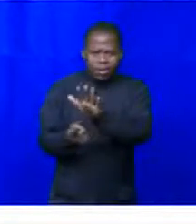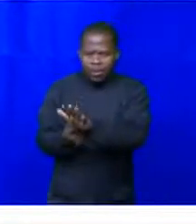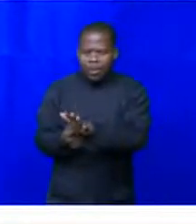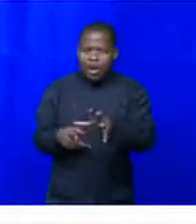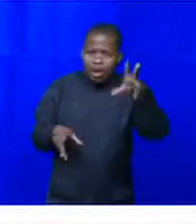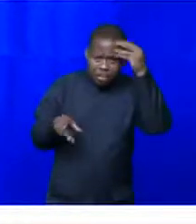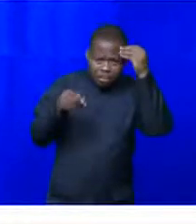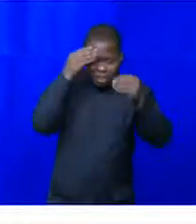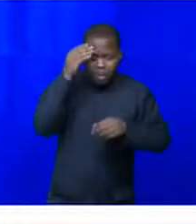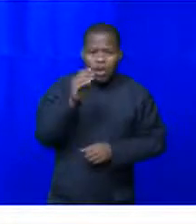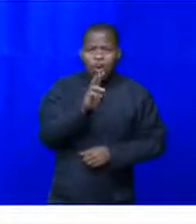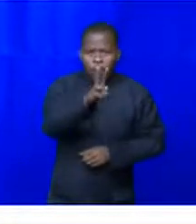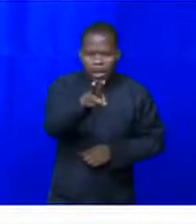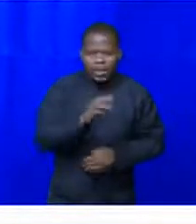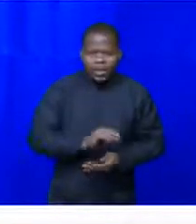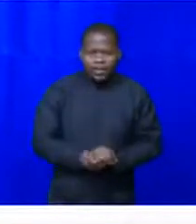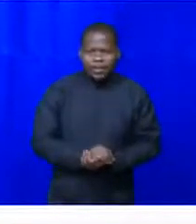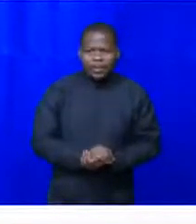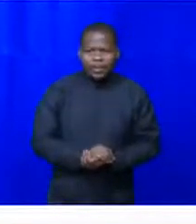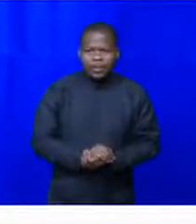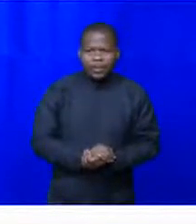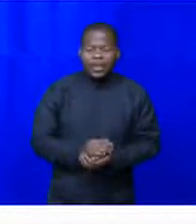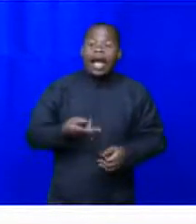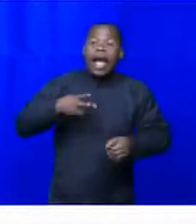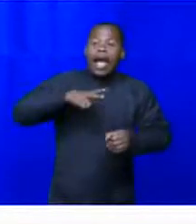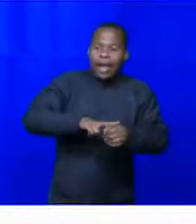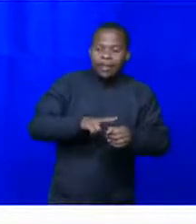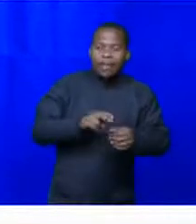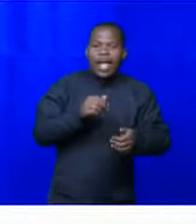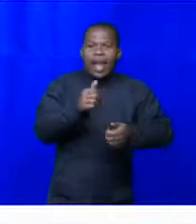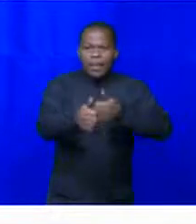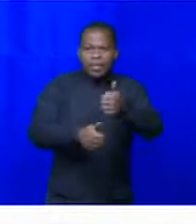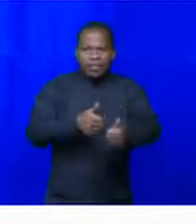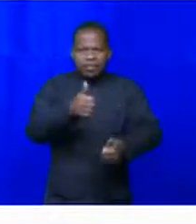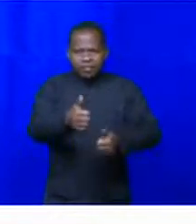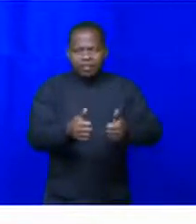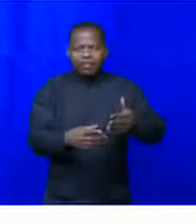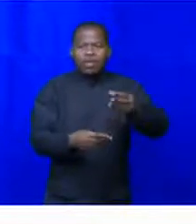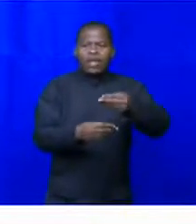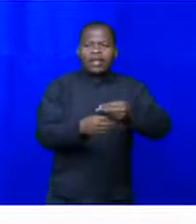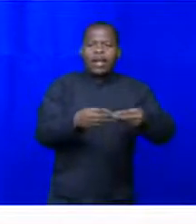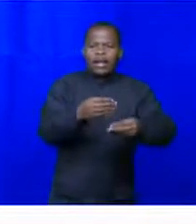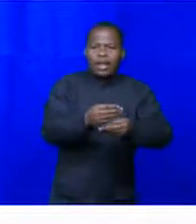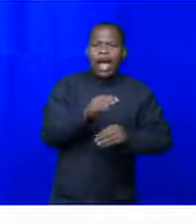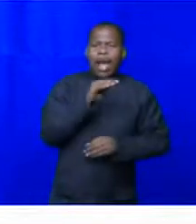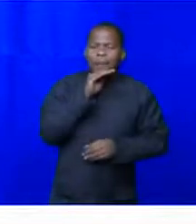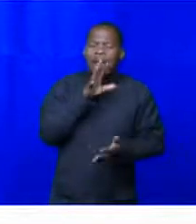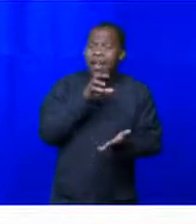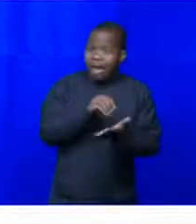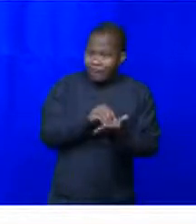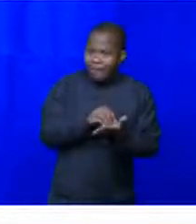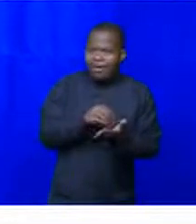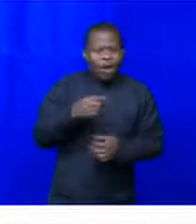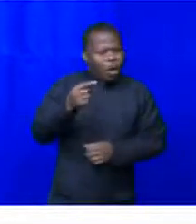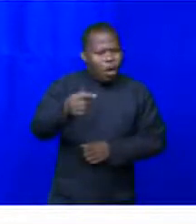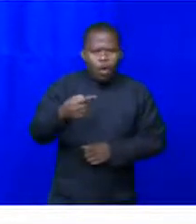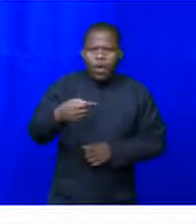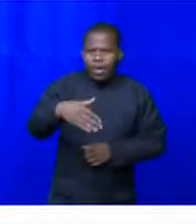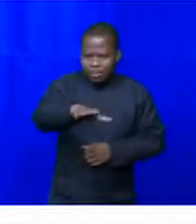la ma-services lathingeka kule facility at all times they must meet the